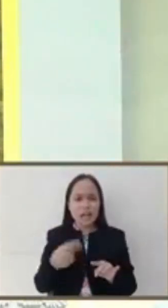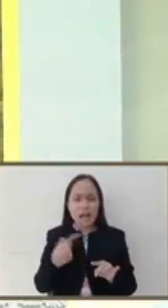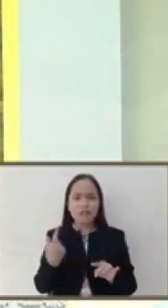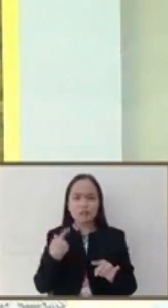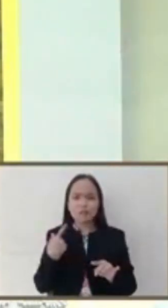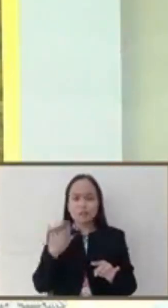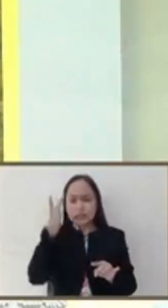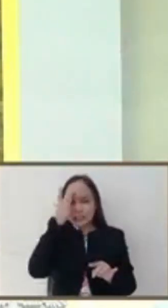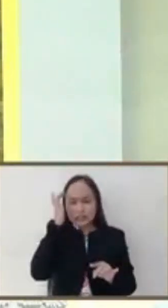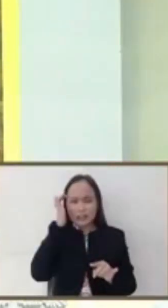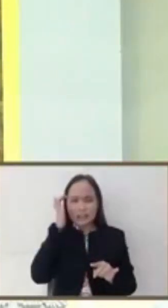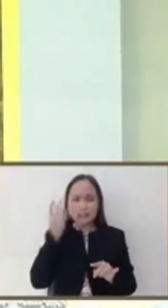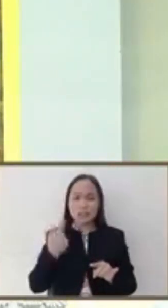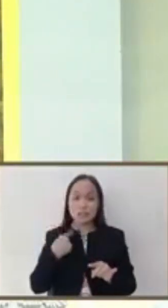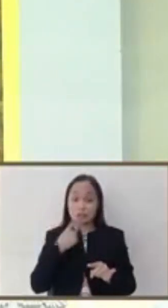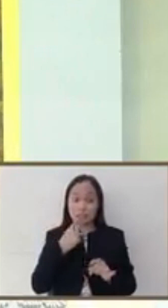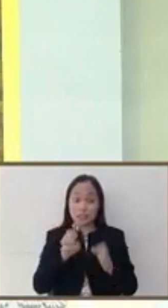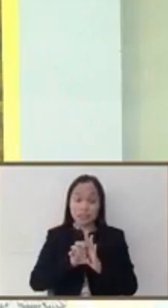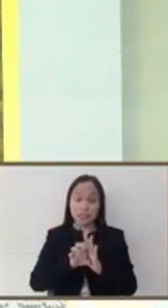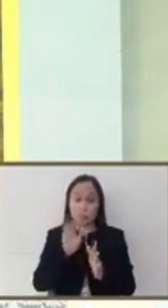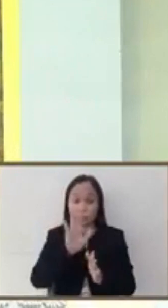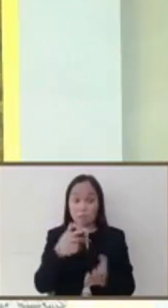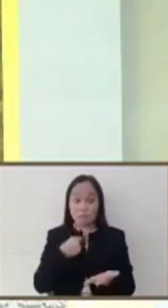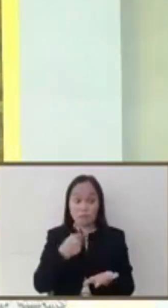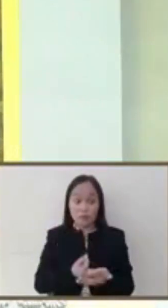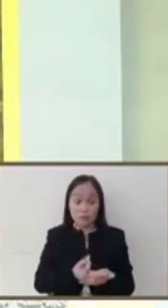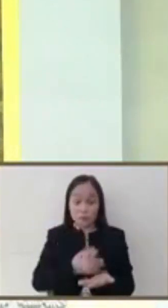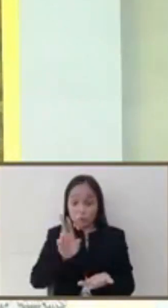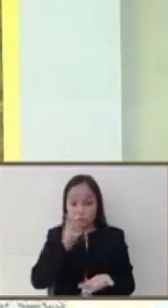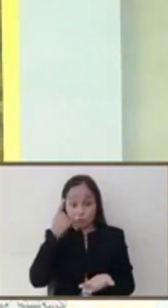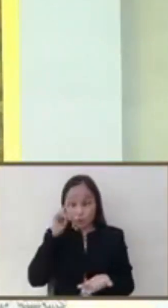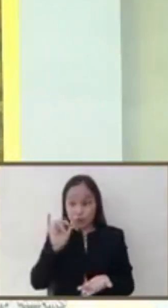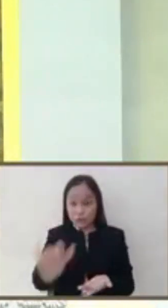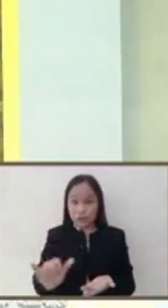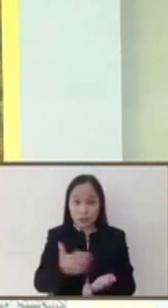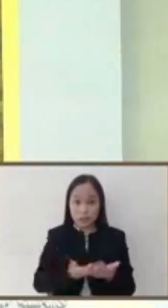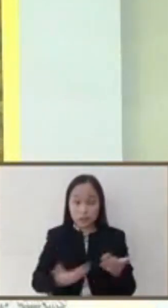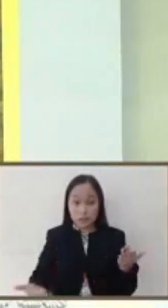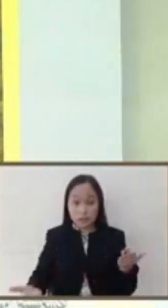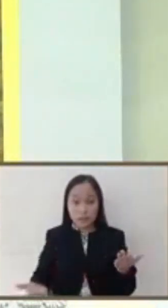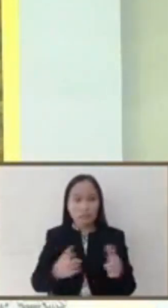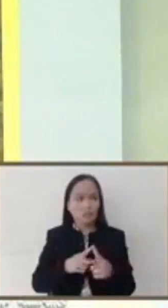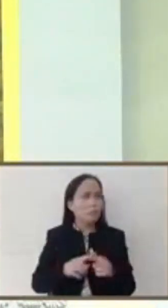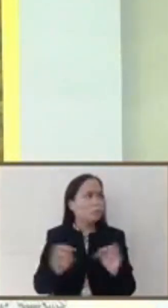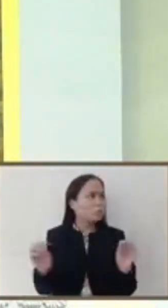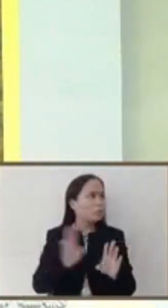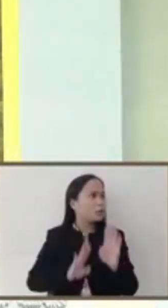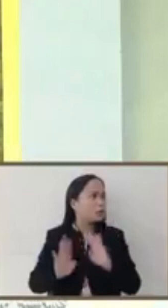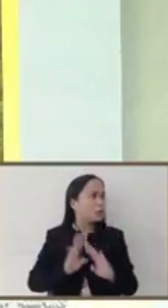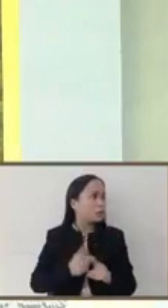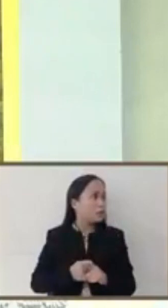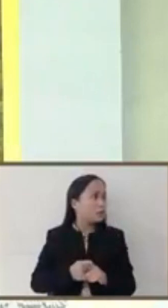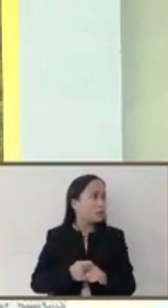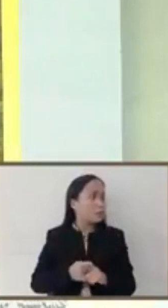Eh kung magsa-shop ka, kung gagamitin mo ang pera mga kapatid sa eternity, well, walang problema. In other